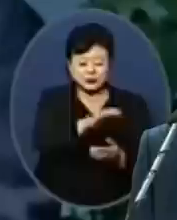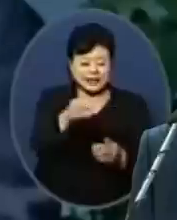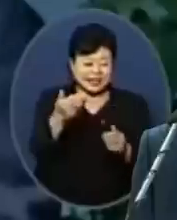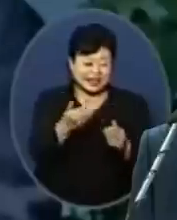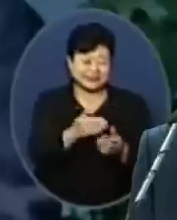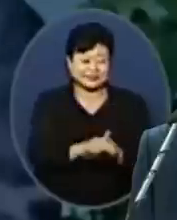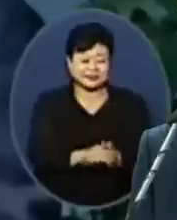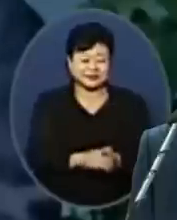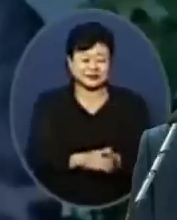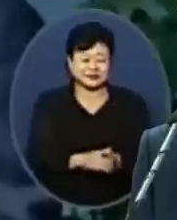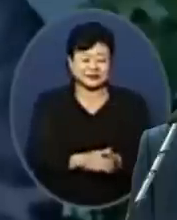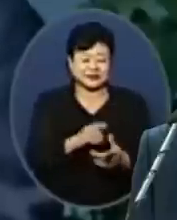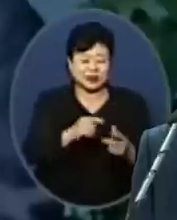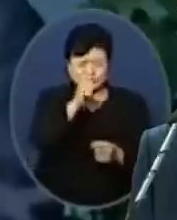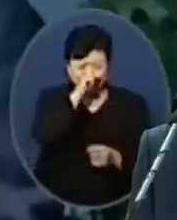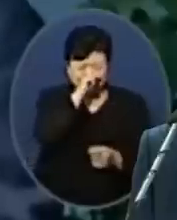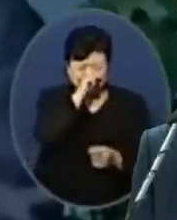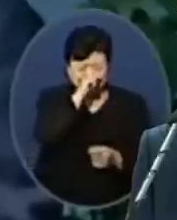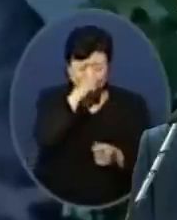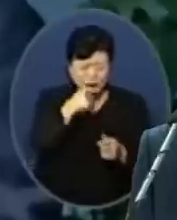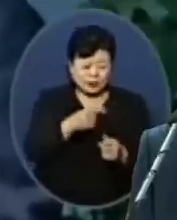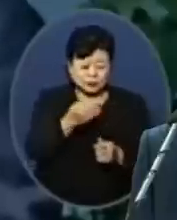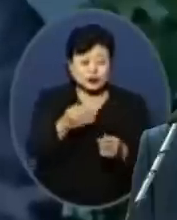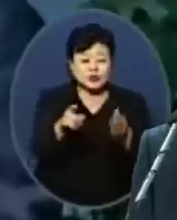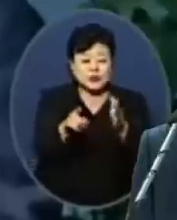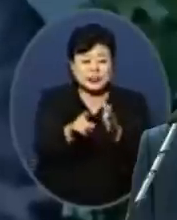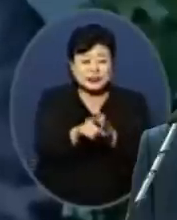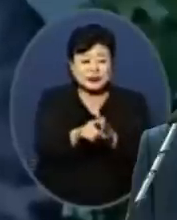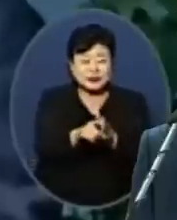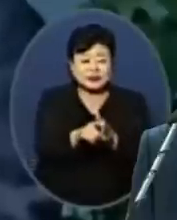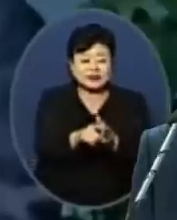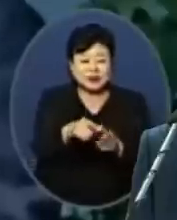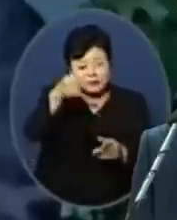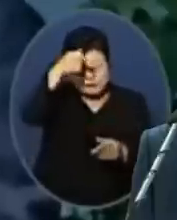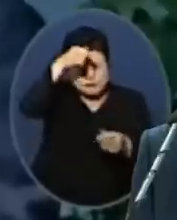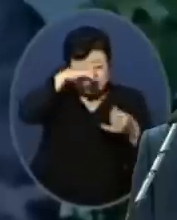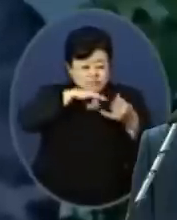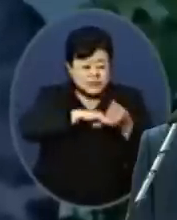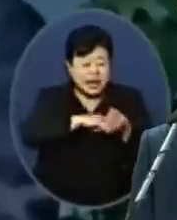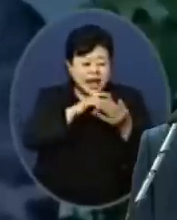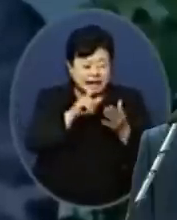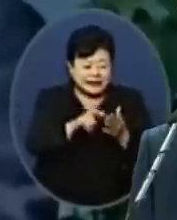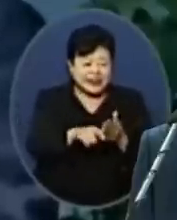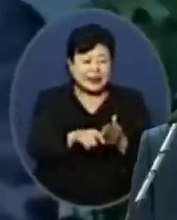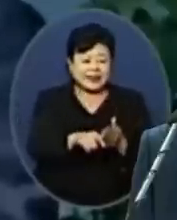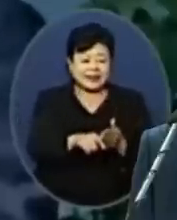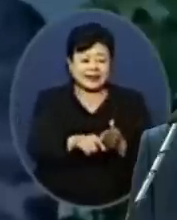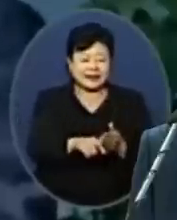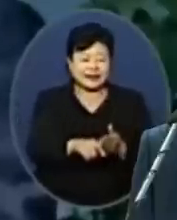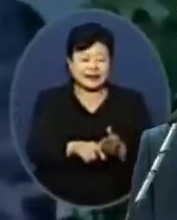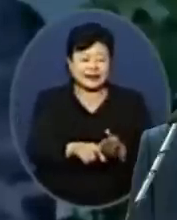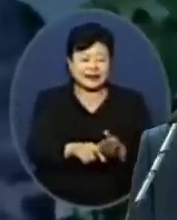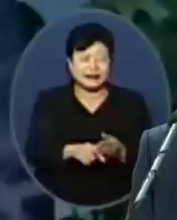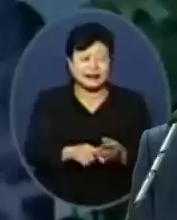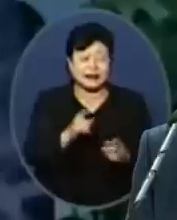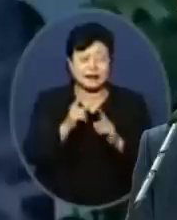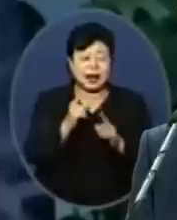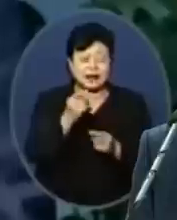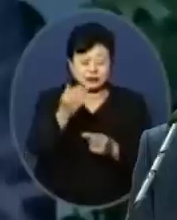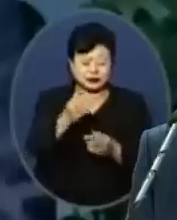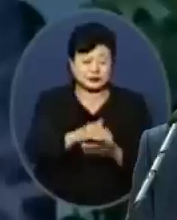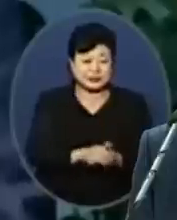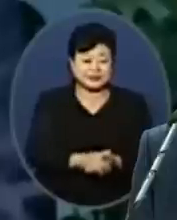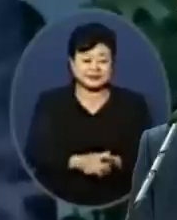우리에게 그 교훈을 가르쳐주기 위해서 구약시대에 일어난 역사적 사건을 예를 들어